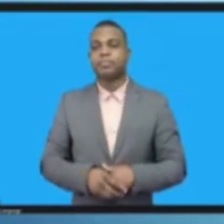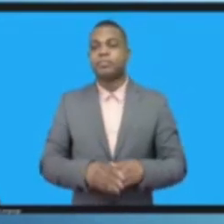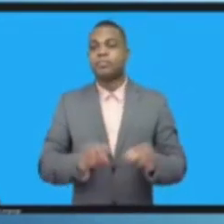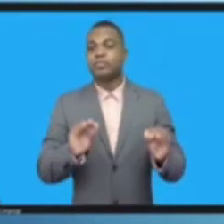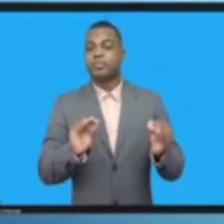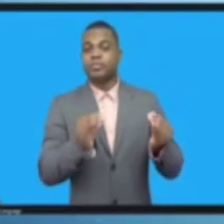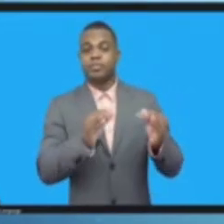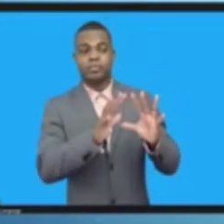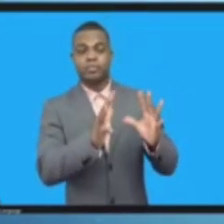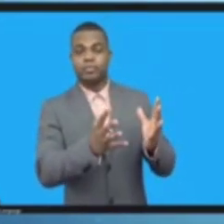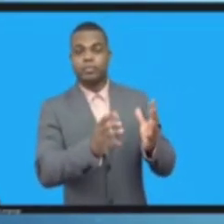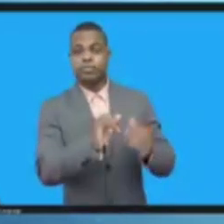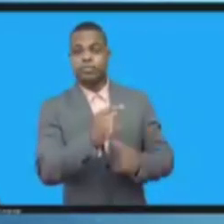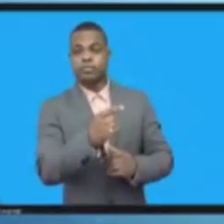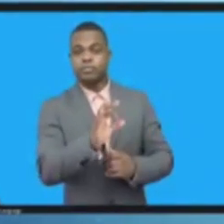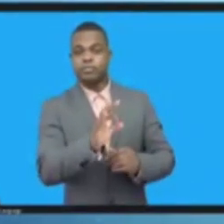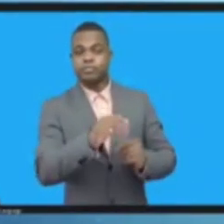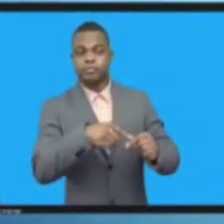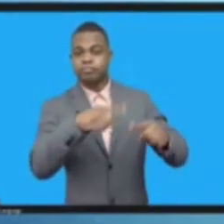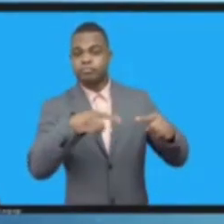aussi bien en Afrique,